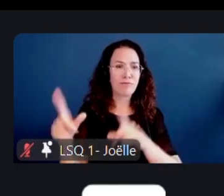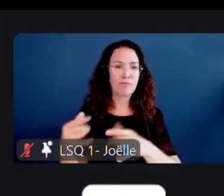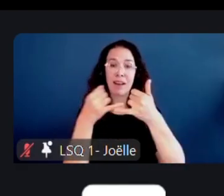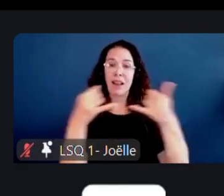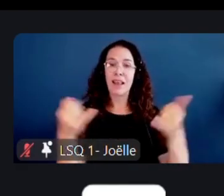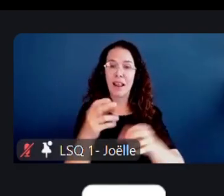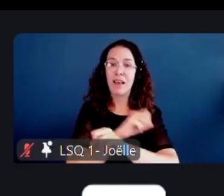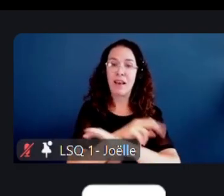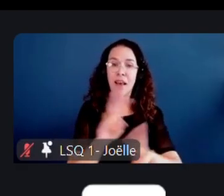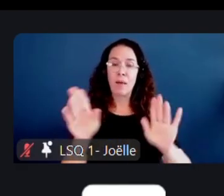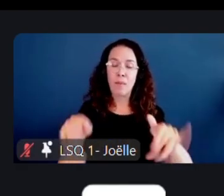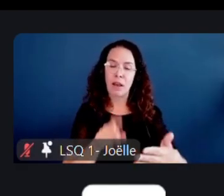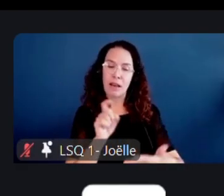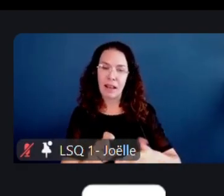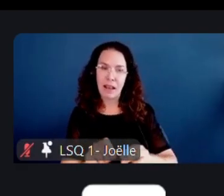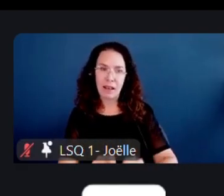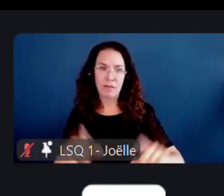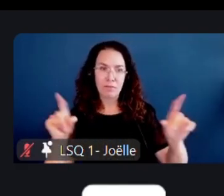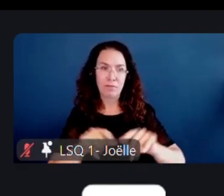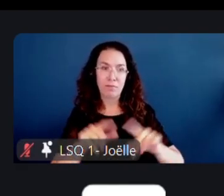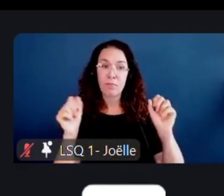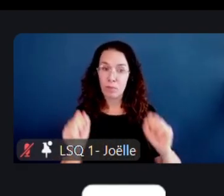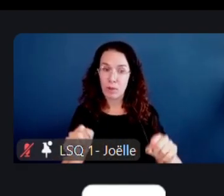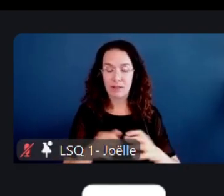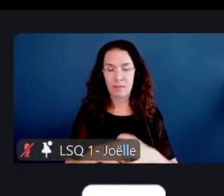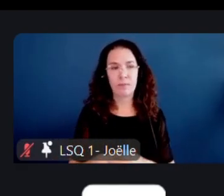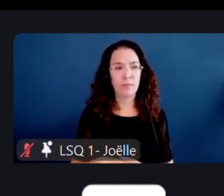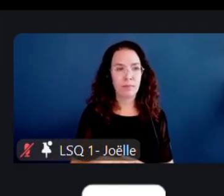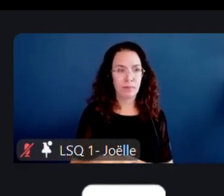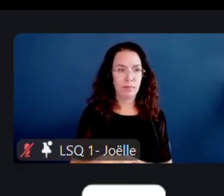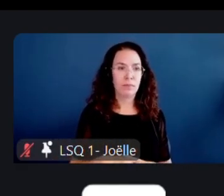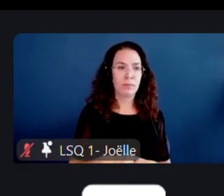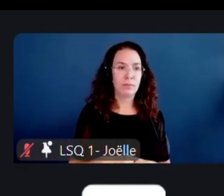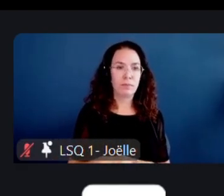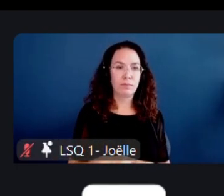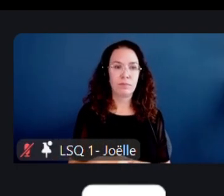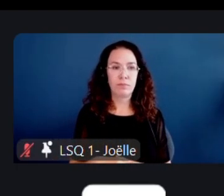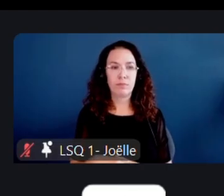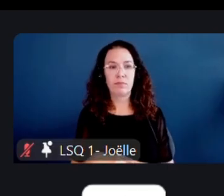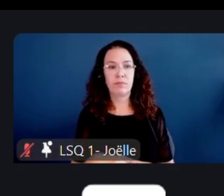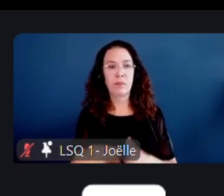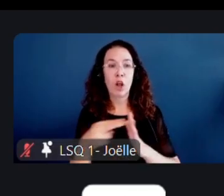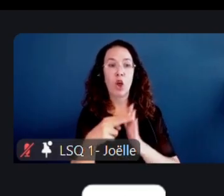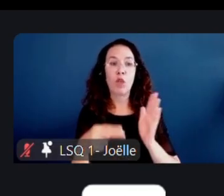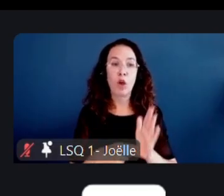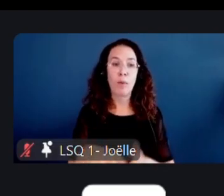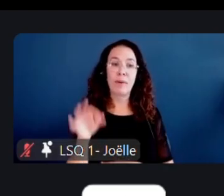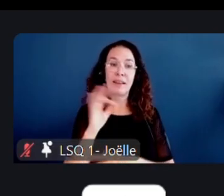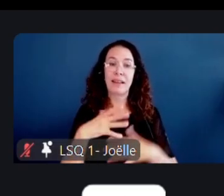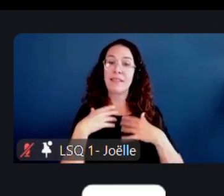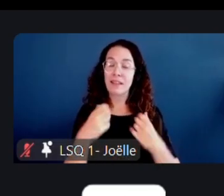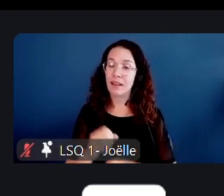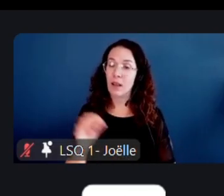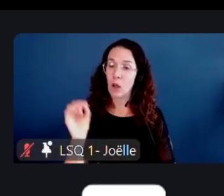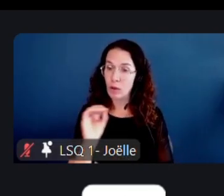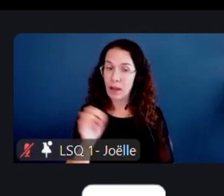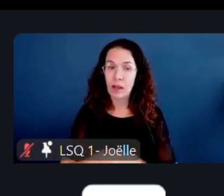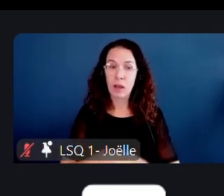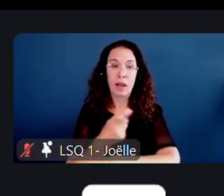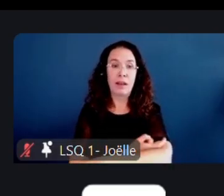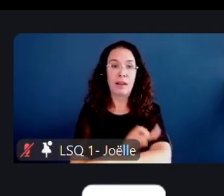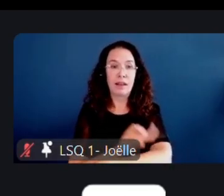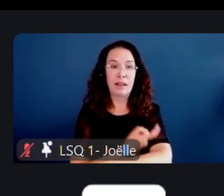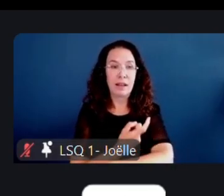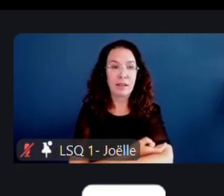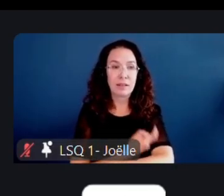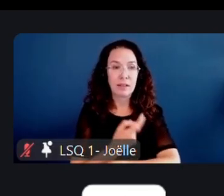liens, donc vous pourrez aller les consulter directement. Et ça inclut les normes de qualité de santé Ontario, des guides cliniques de Sherburne